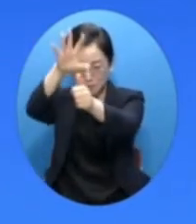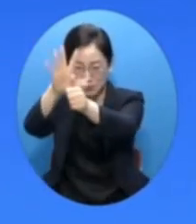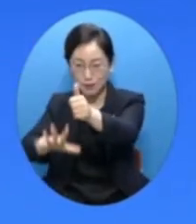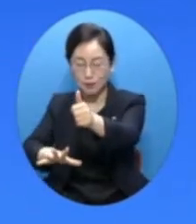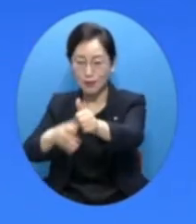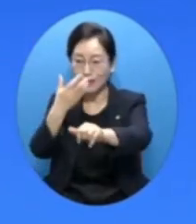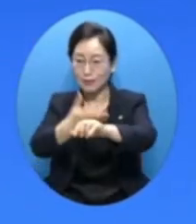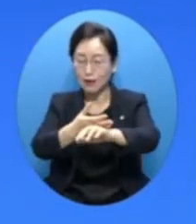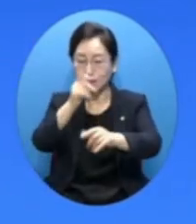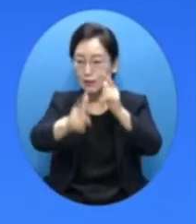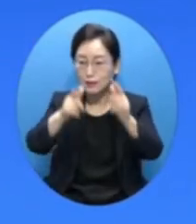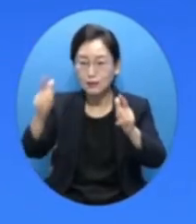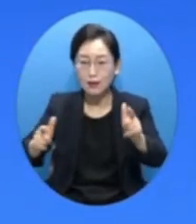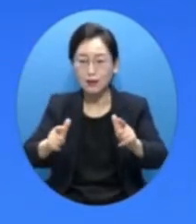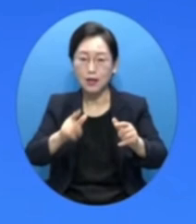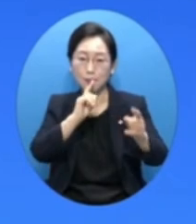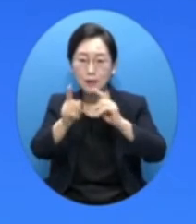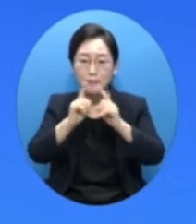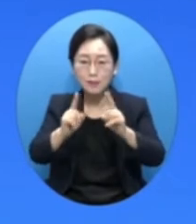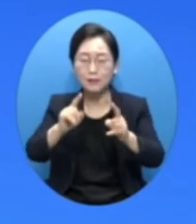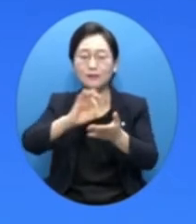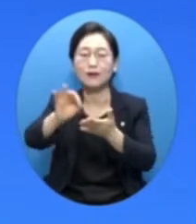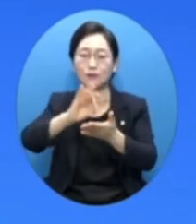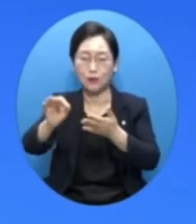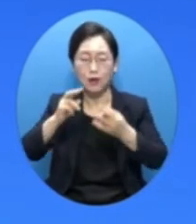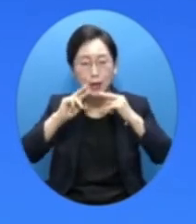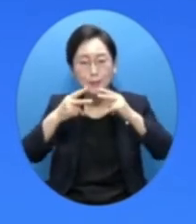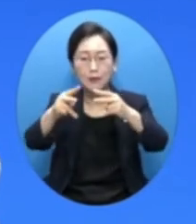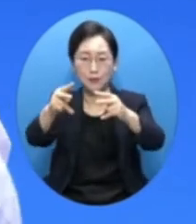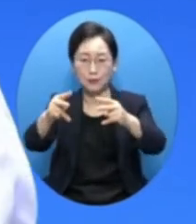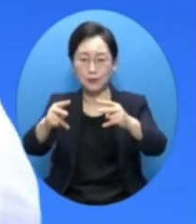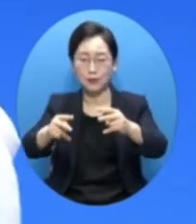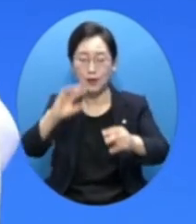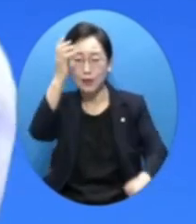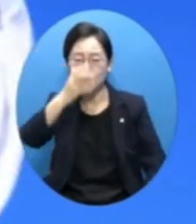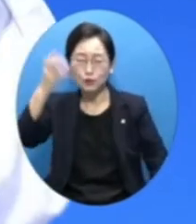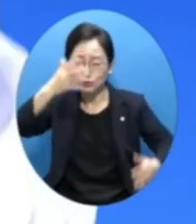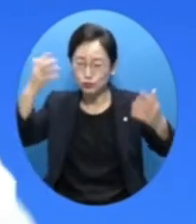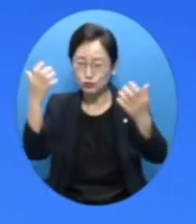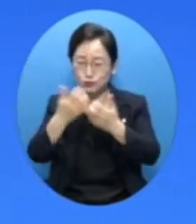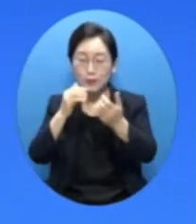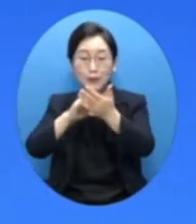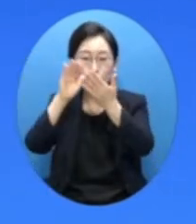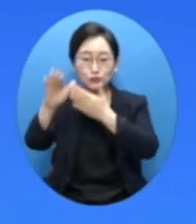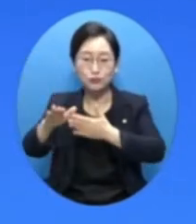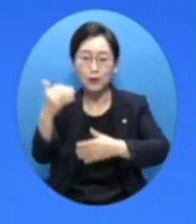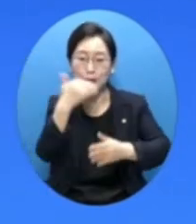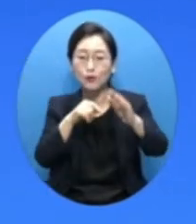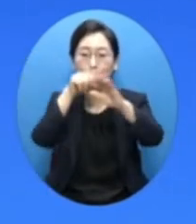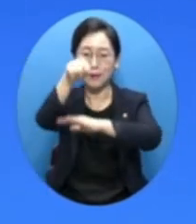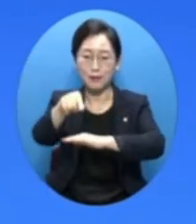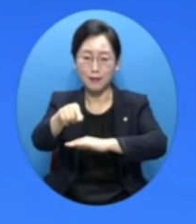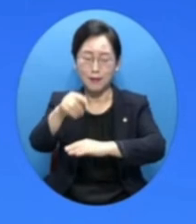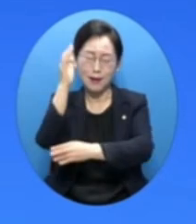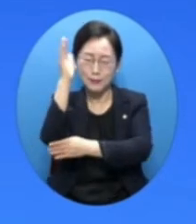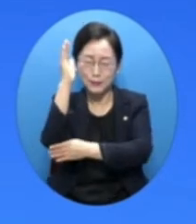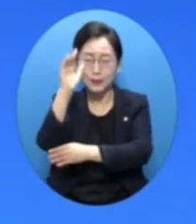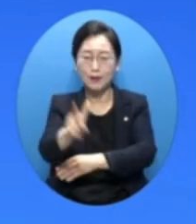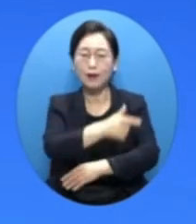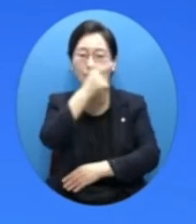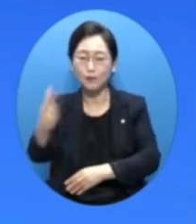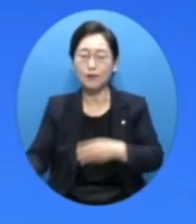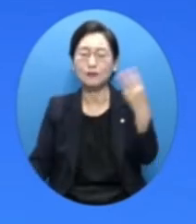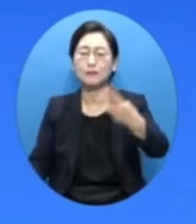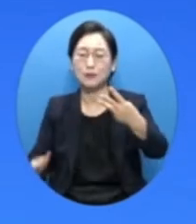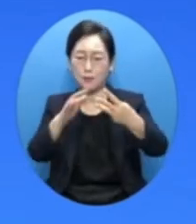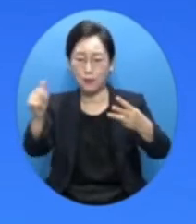나라 말로 방언을 하기 시작했습니다. 성령 충만 받은 베드로가 나와서 설교할 때 그날 하루에 3천 명이나 되는